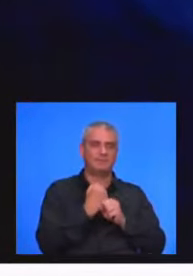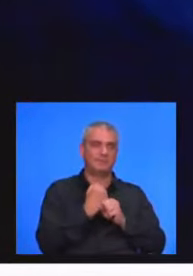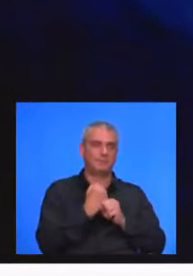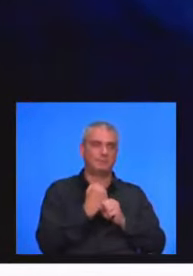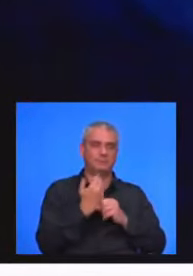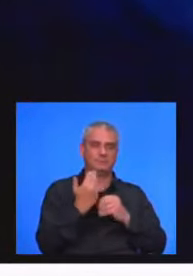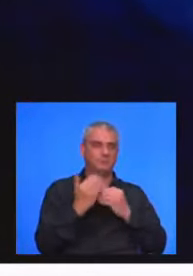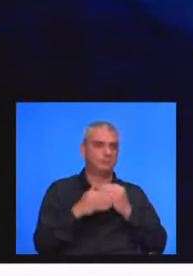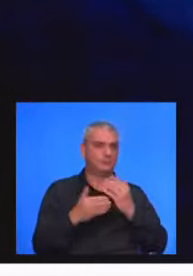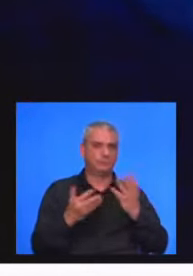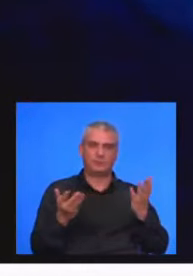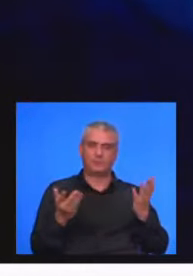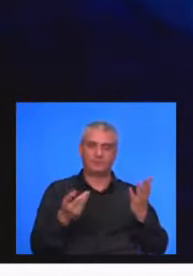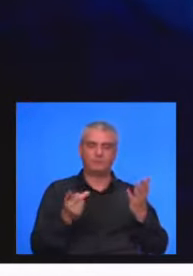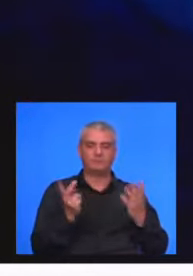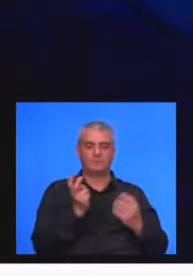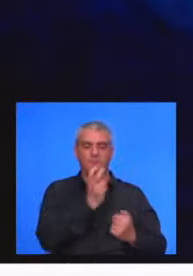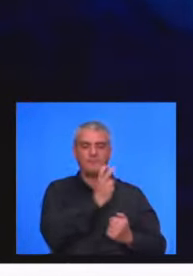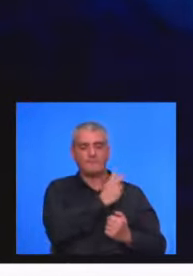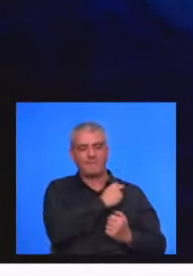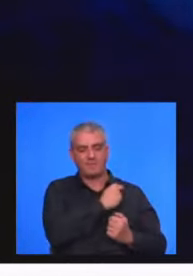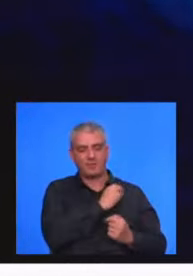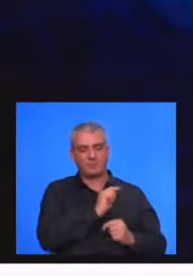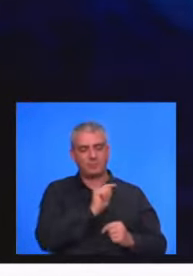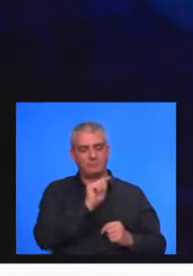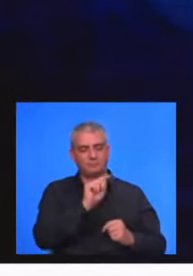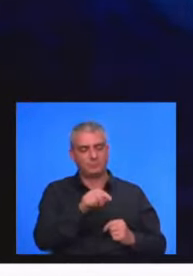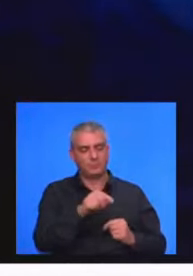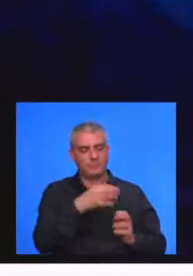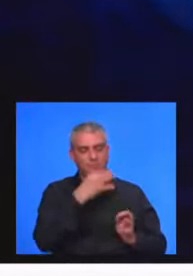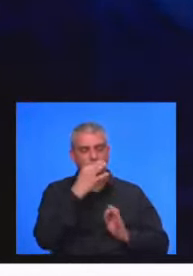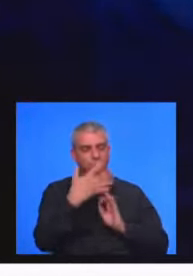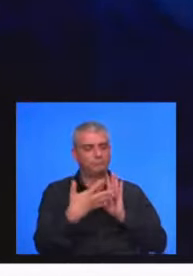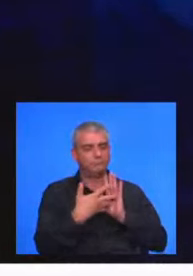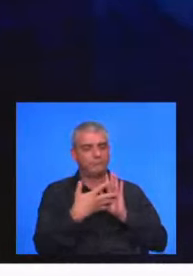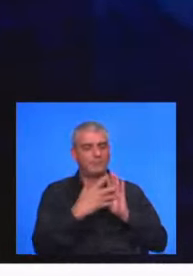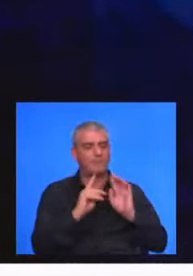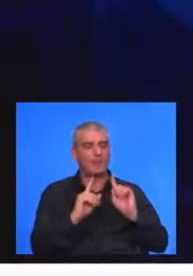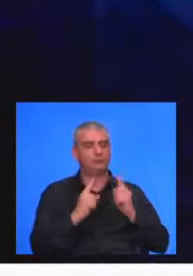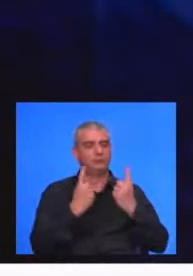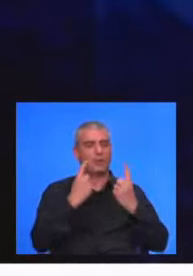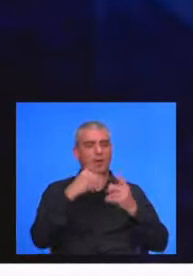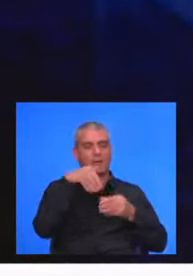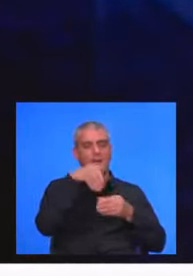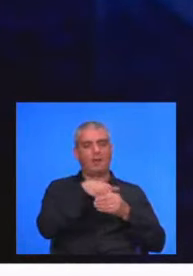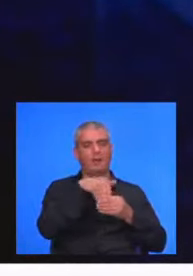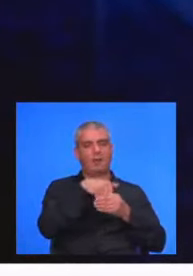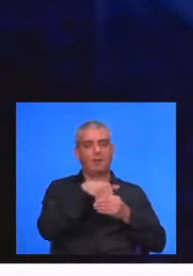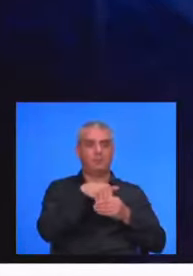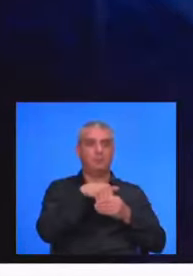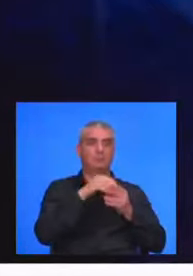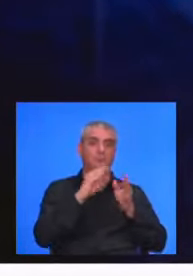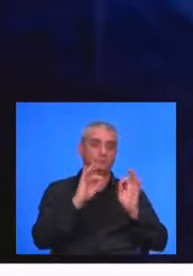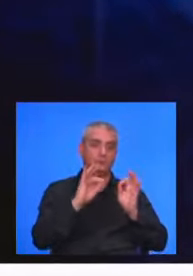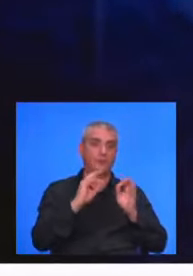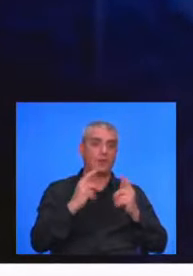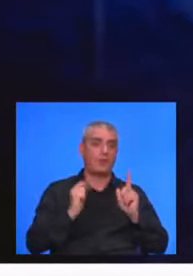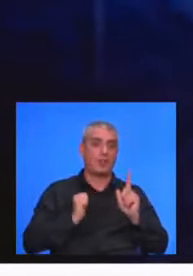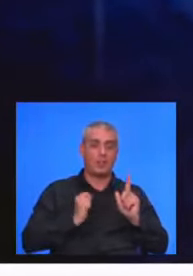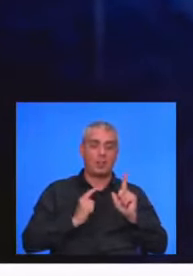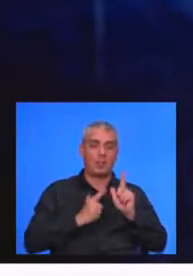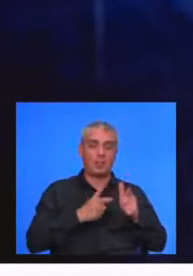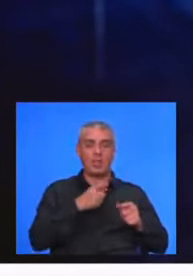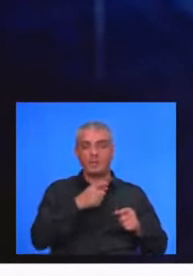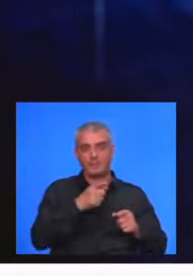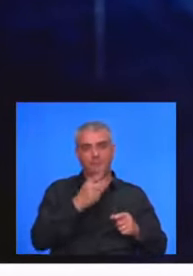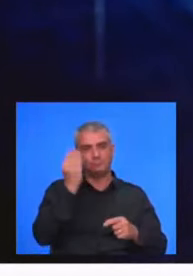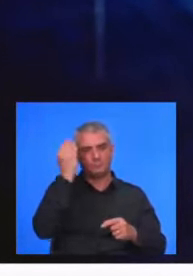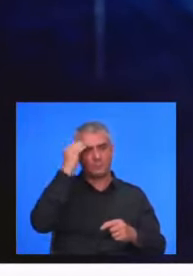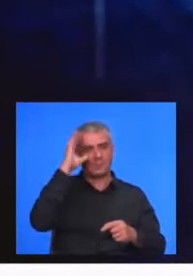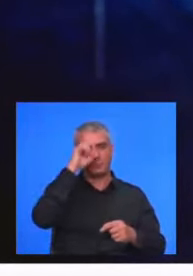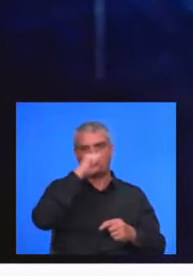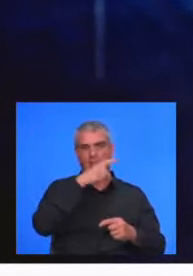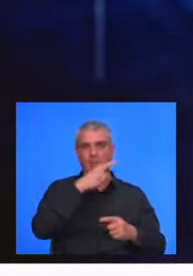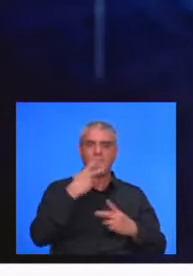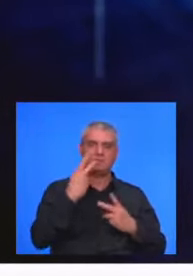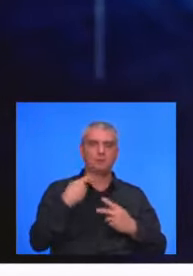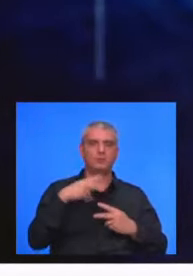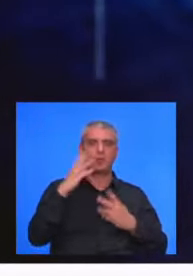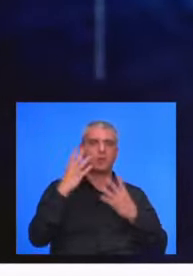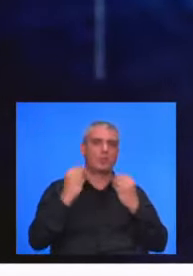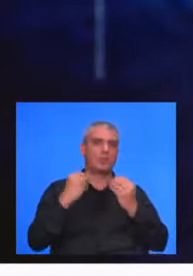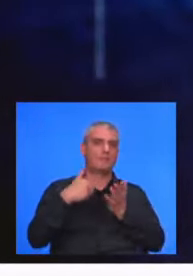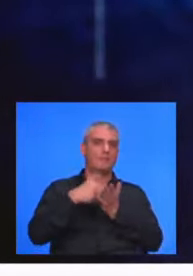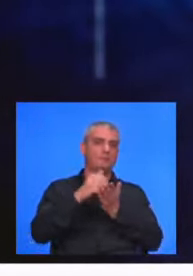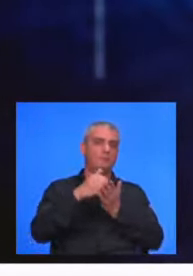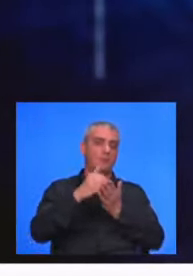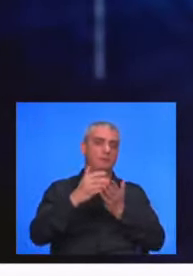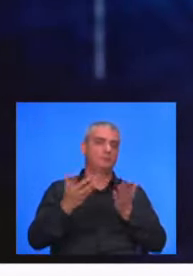של דבר זה מפקדים שבאים ומתחקרים אירועים שקרו אצלם, כדי שהלוחמים יפיקו לקחים ויהיו טובים יותר